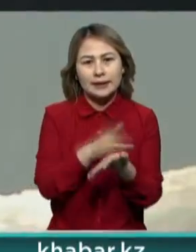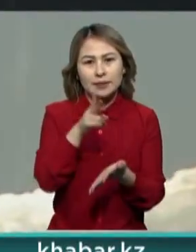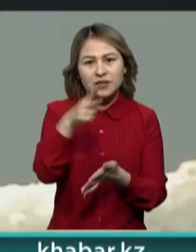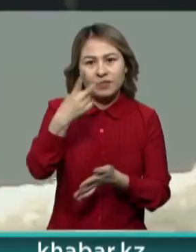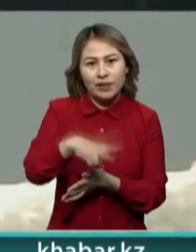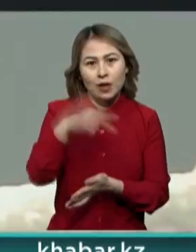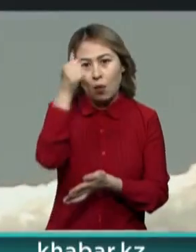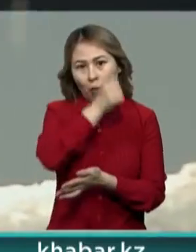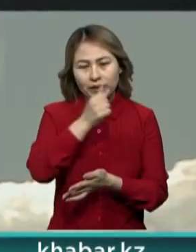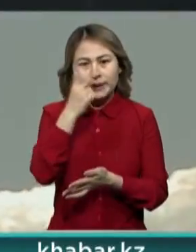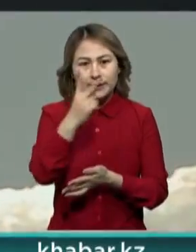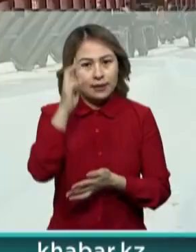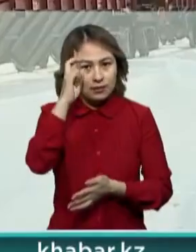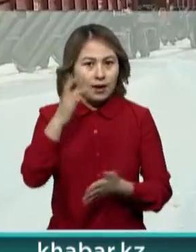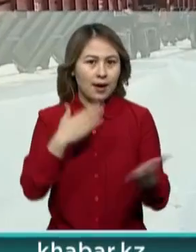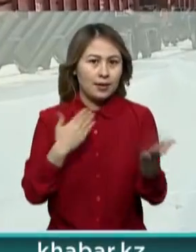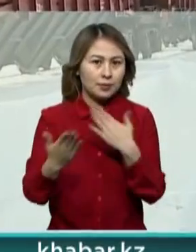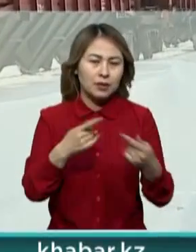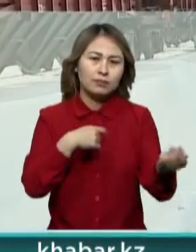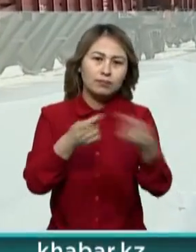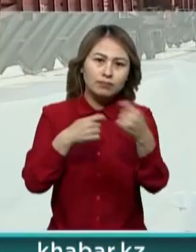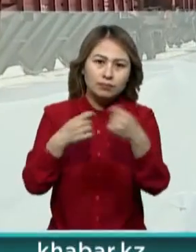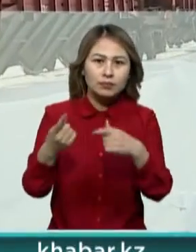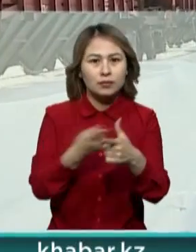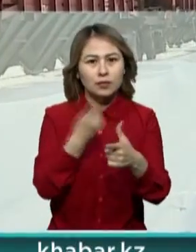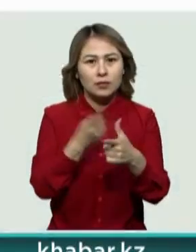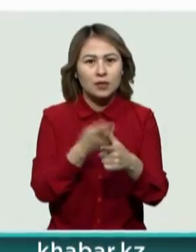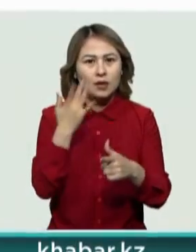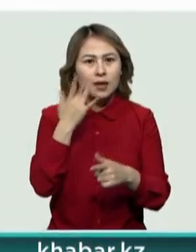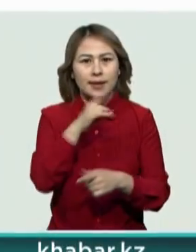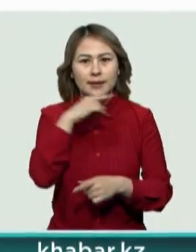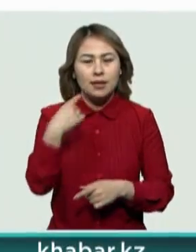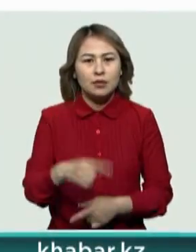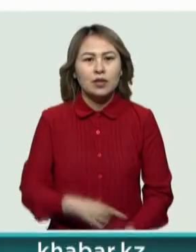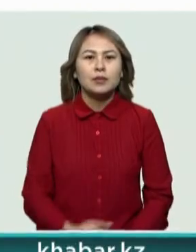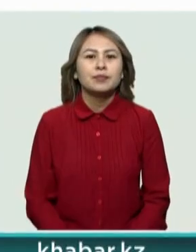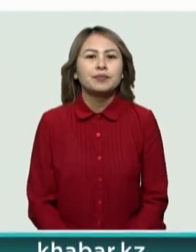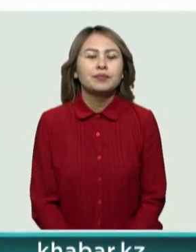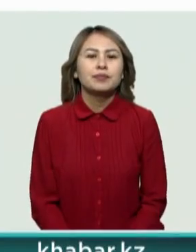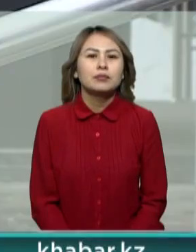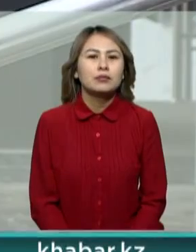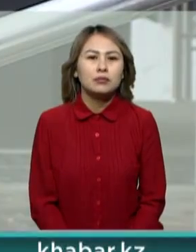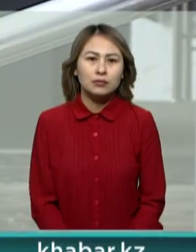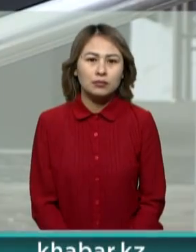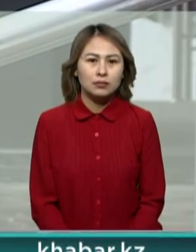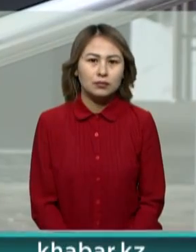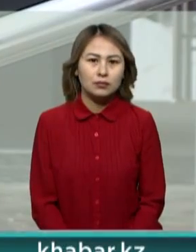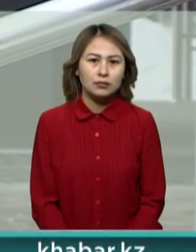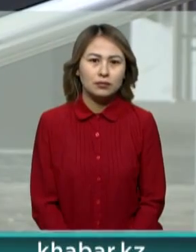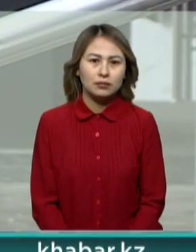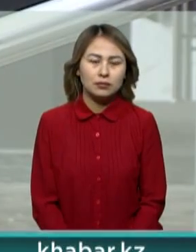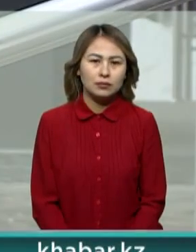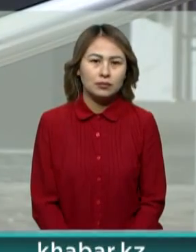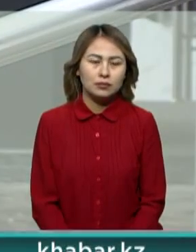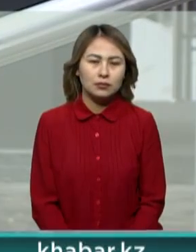Сондықтан 2020 жылы да екі ел арасындағы алыс-беріс кемей қоймай істейді ресейлік сарапшылар. Очень многое будет зависеть